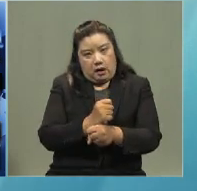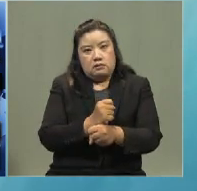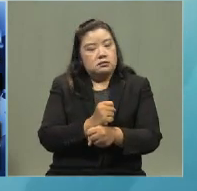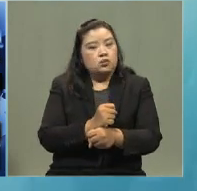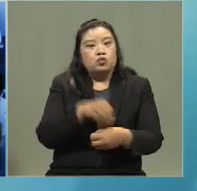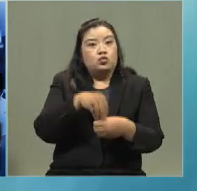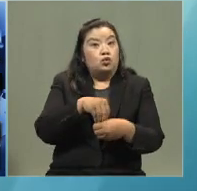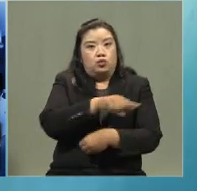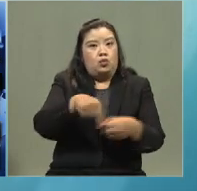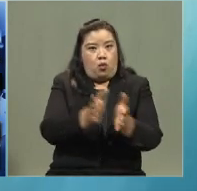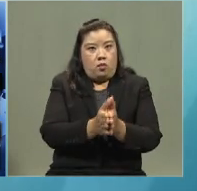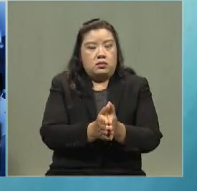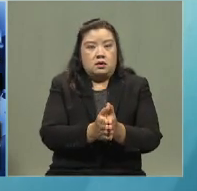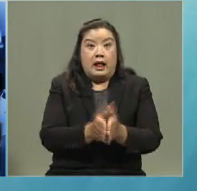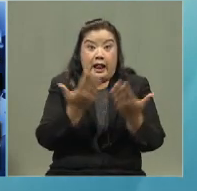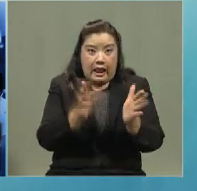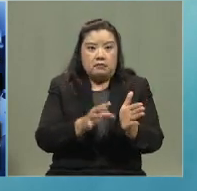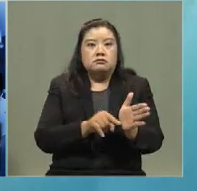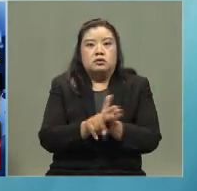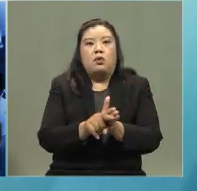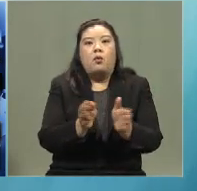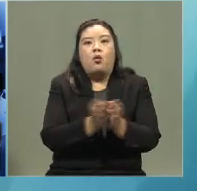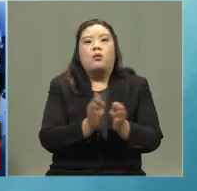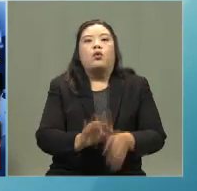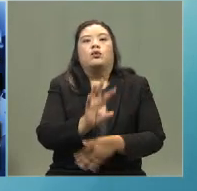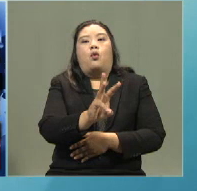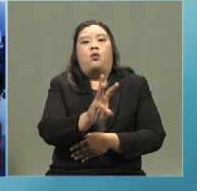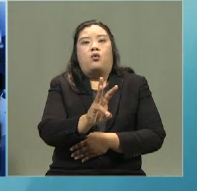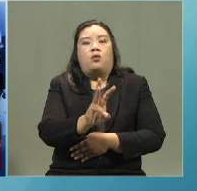พฤษภาคมและรักษาต่อในโรงพยาบาลเดียวกันกับผู้ป่วยรายแรกอันนี้นำเรียนนะครับว่าทั้งหมดนี้ที่กลุ่มก้อนนี้เกิดขึ้นอยู่ในที่ทำงานเดียวกันตอนนี้ก็พบเป็น6รายนะครับ 2รายนี้เกิดขึ้นใหม่ทางการสอบสวนโรคโดยที่กรมควบคุมโรคนะครับก็ได้เข้าไปติดตามซึ่งจะมีผู้ที่ใกล้ชิดตรงนี้ต้องได้รับการตรวจเพิ่มเติมอีกนะครับ